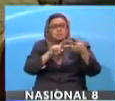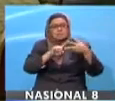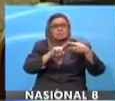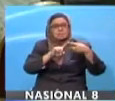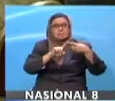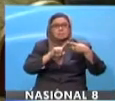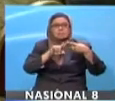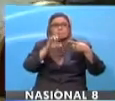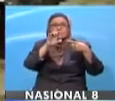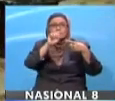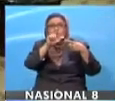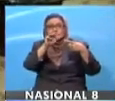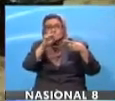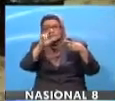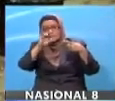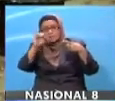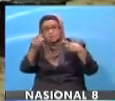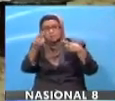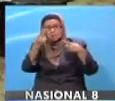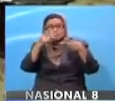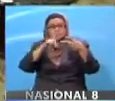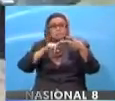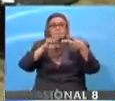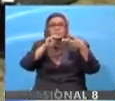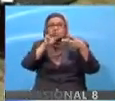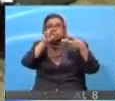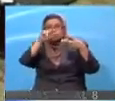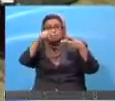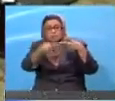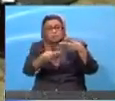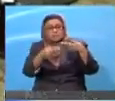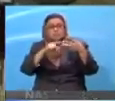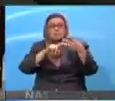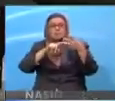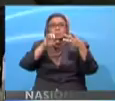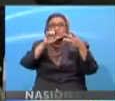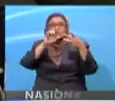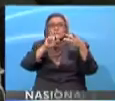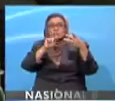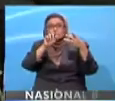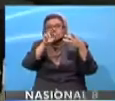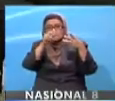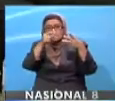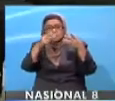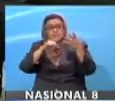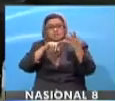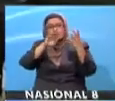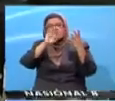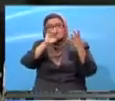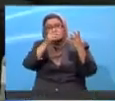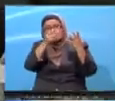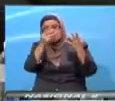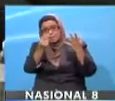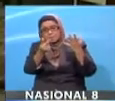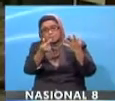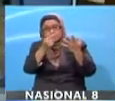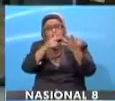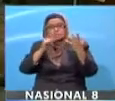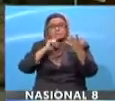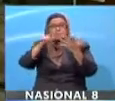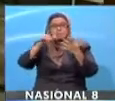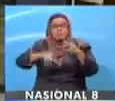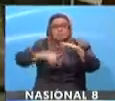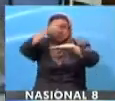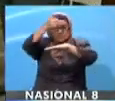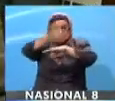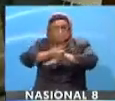Mukah, Tanjung Manis, Tunoh dan Baram. Pada majlis sama, Tan Sri Muhyiddin turut mengumumkan peruntukan sejuta ringgit bagi membina 2 jambatan